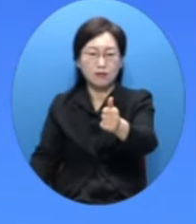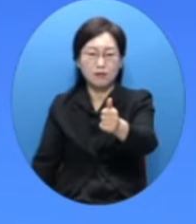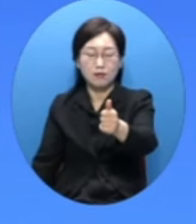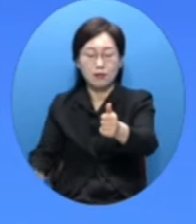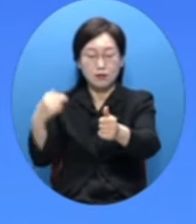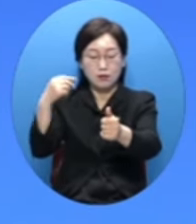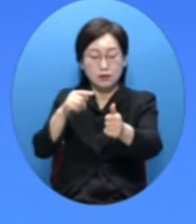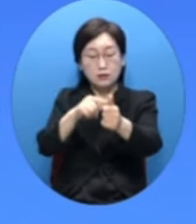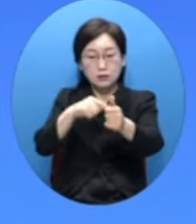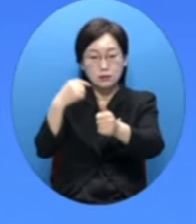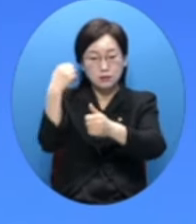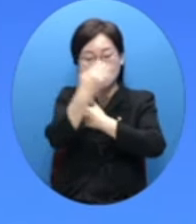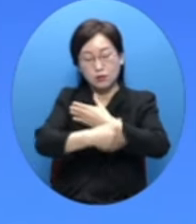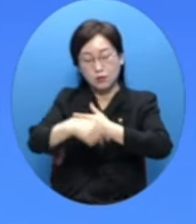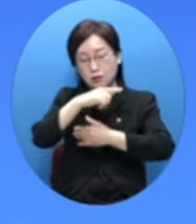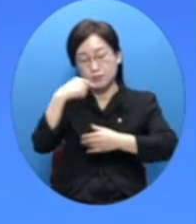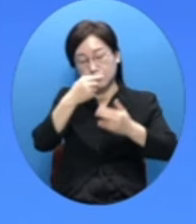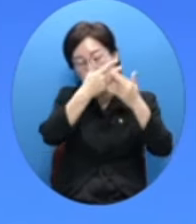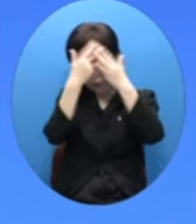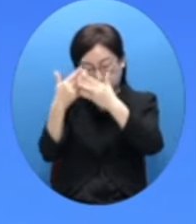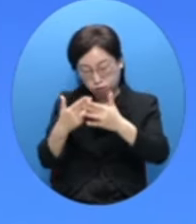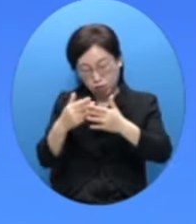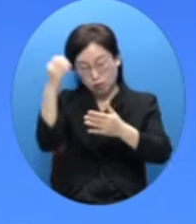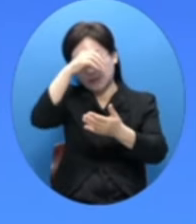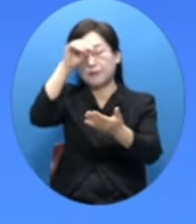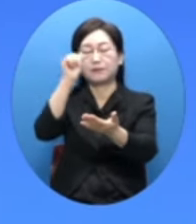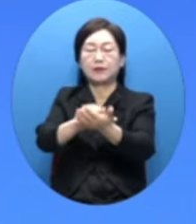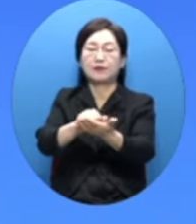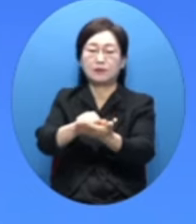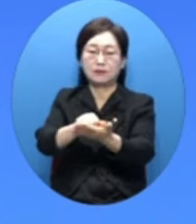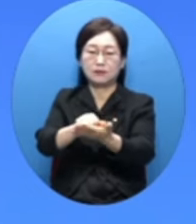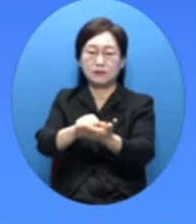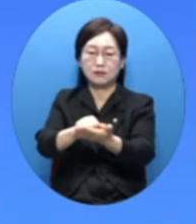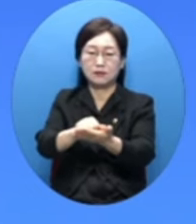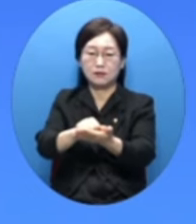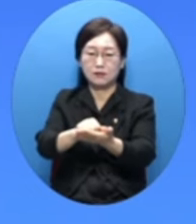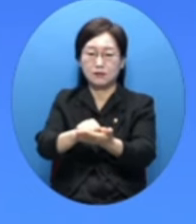온몸이 피청해서 그가 정신 잃고 쓰러져 버렸습니다.